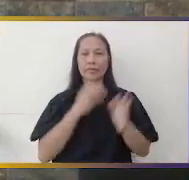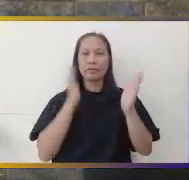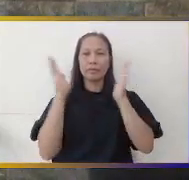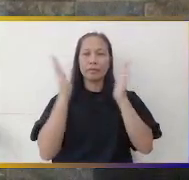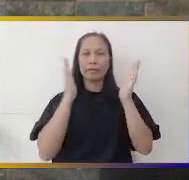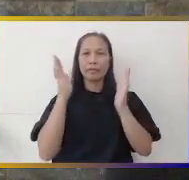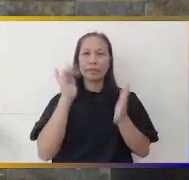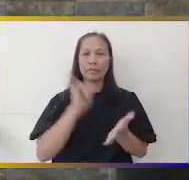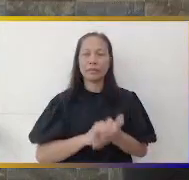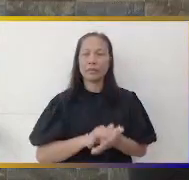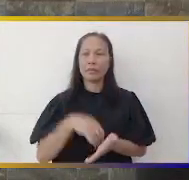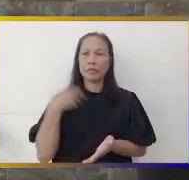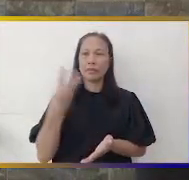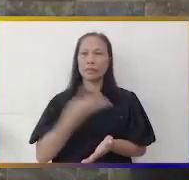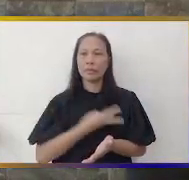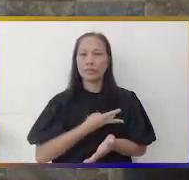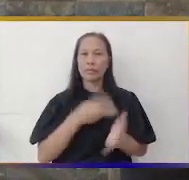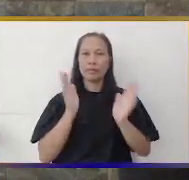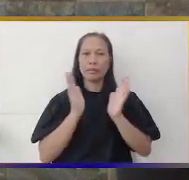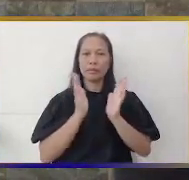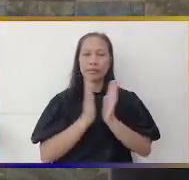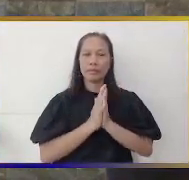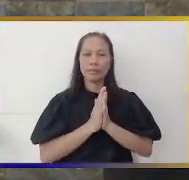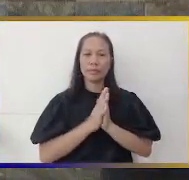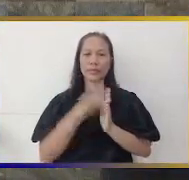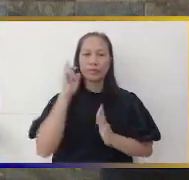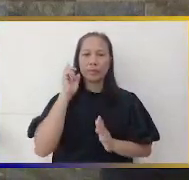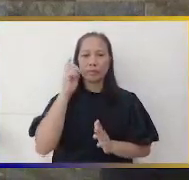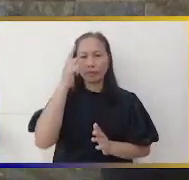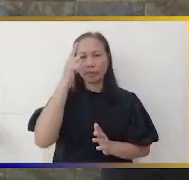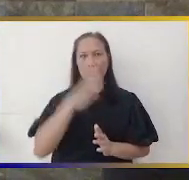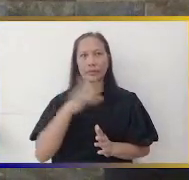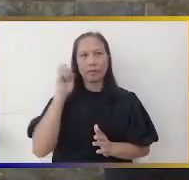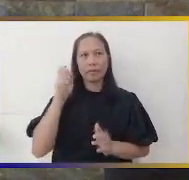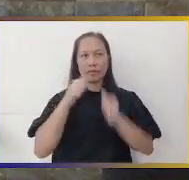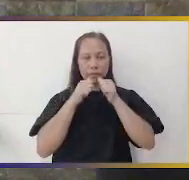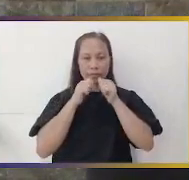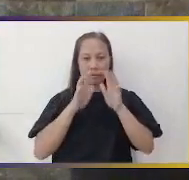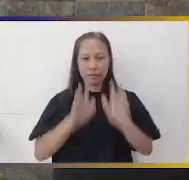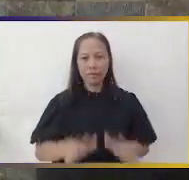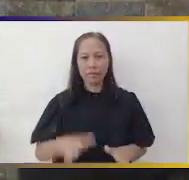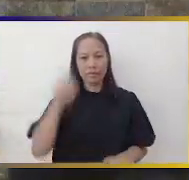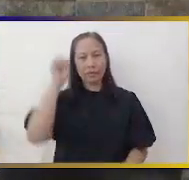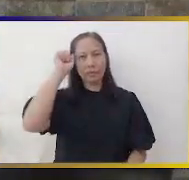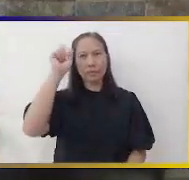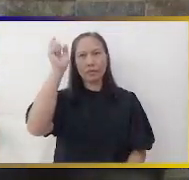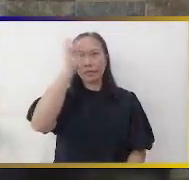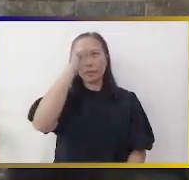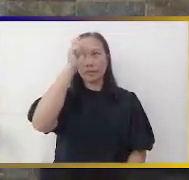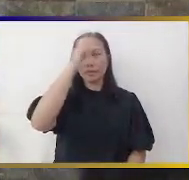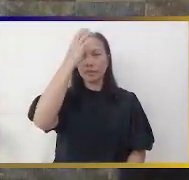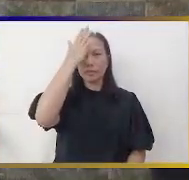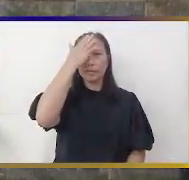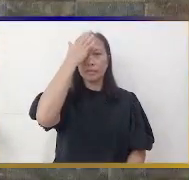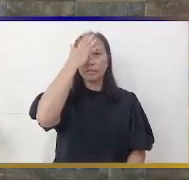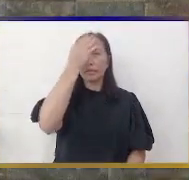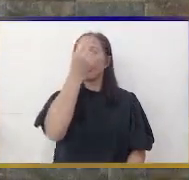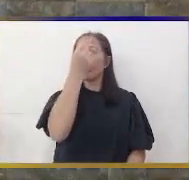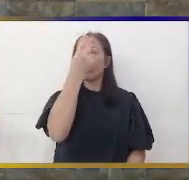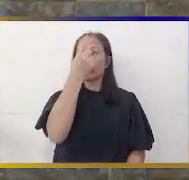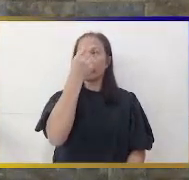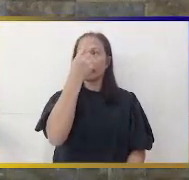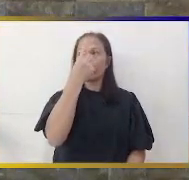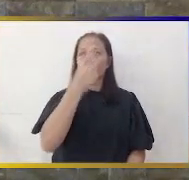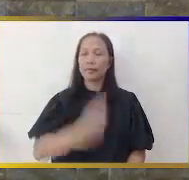are always praying that God will bless us with his wisdom knowledge and understanding kasi mga